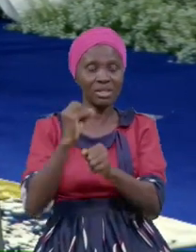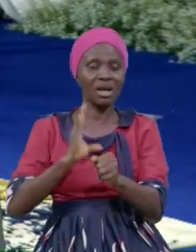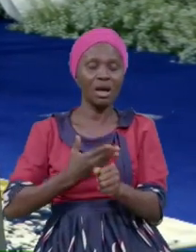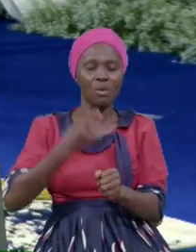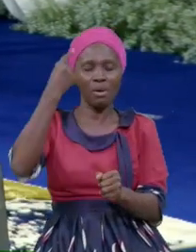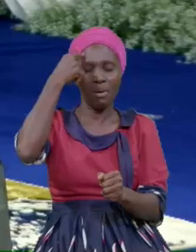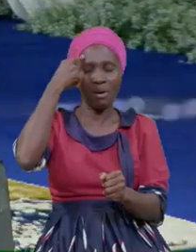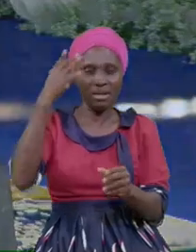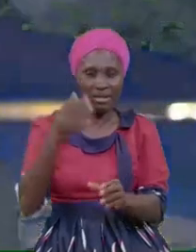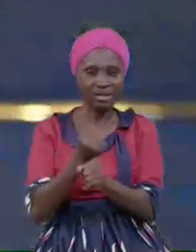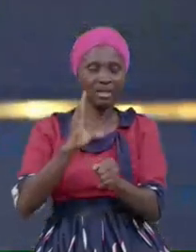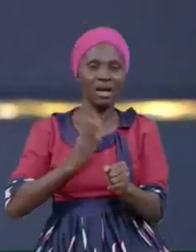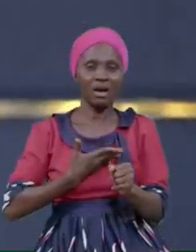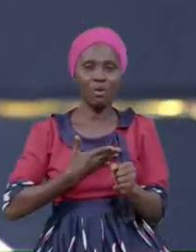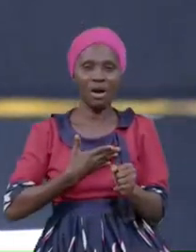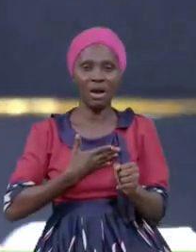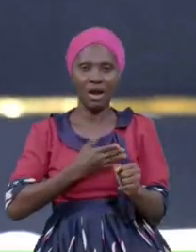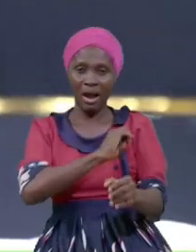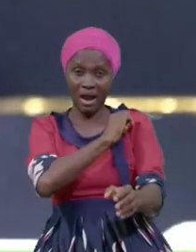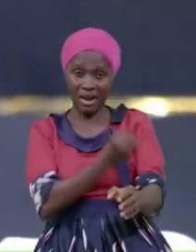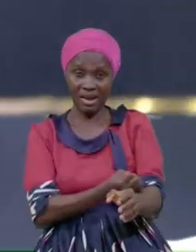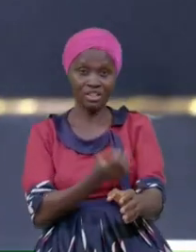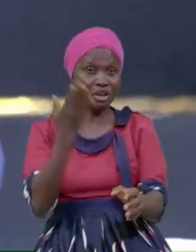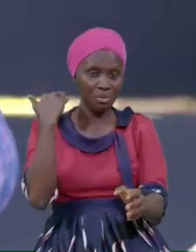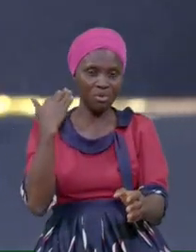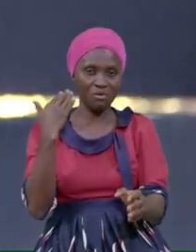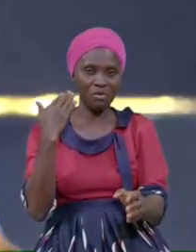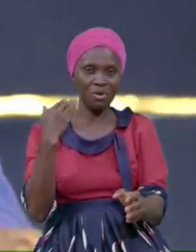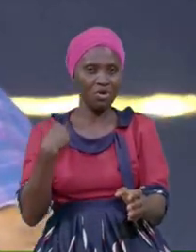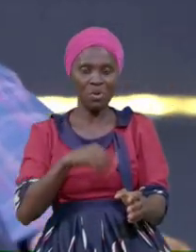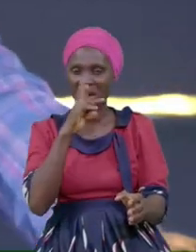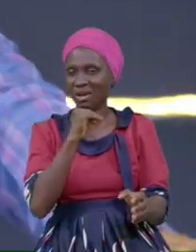sobres. Mais maintenant, cette grâce dit,